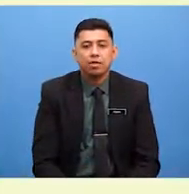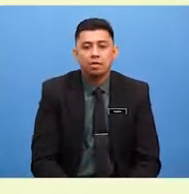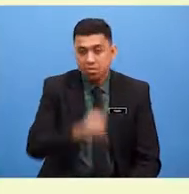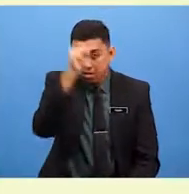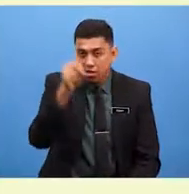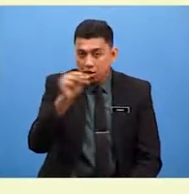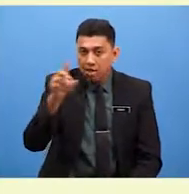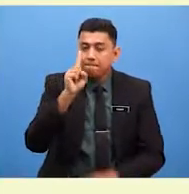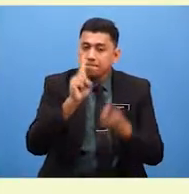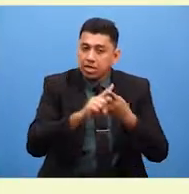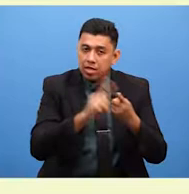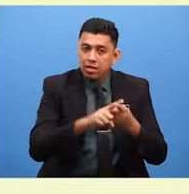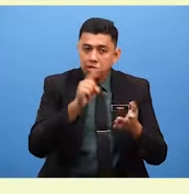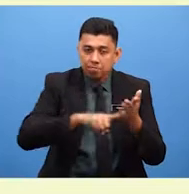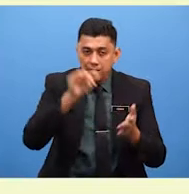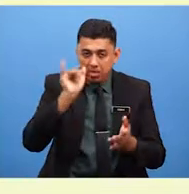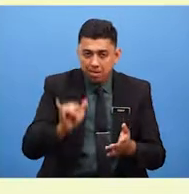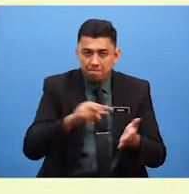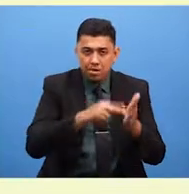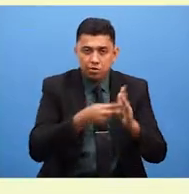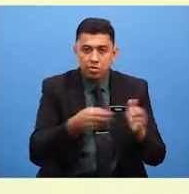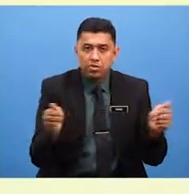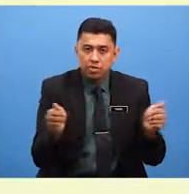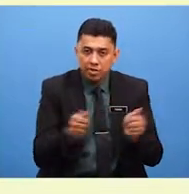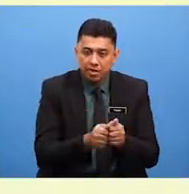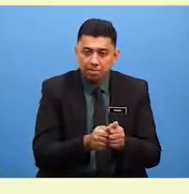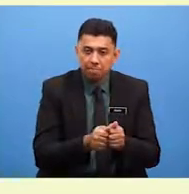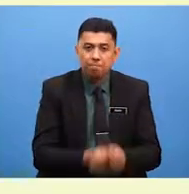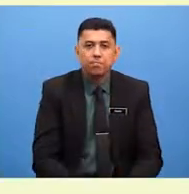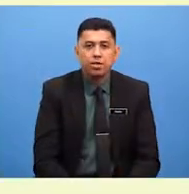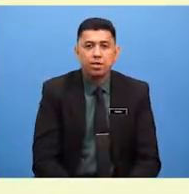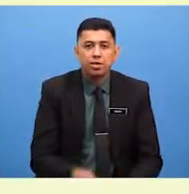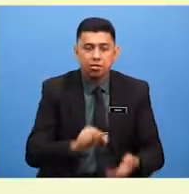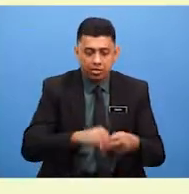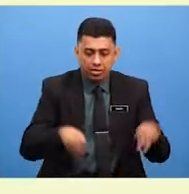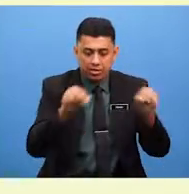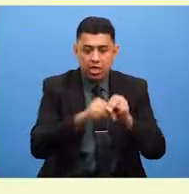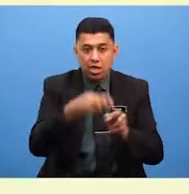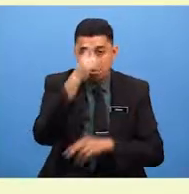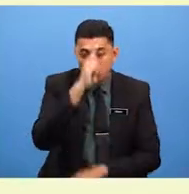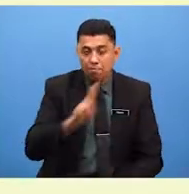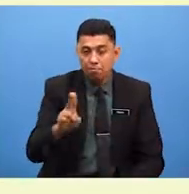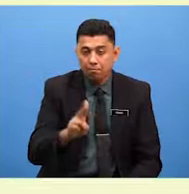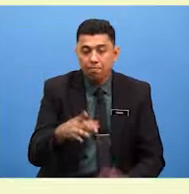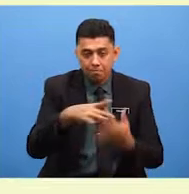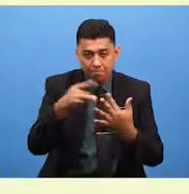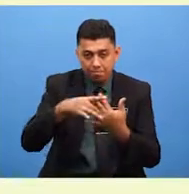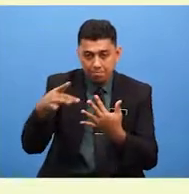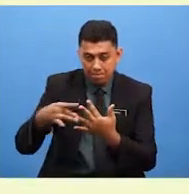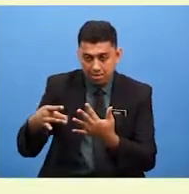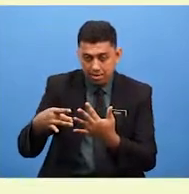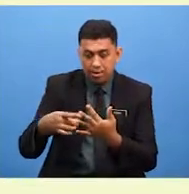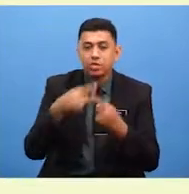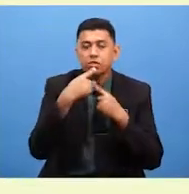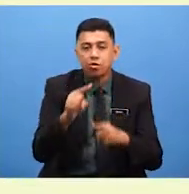Soalan pertama, apakah yang dimaksudkan dengan nilai hormat? Pilihan jawapan